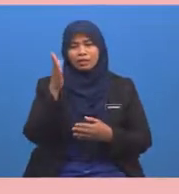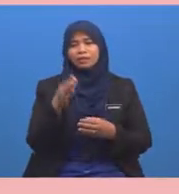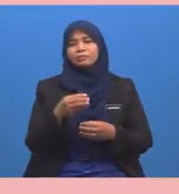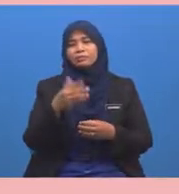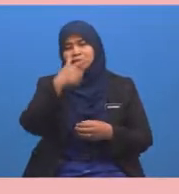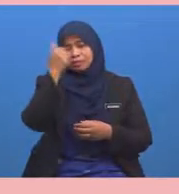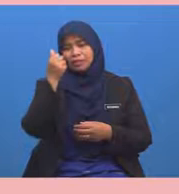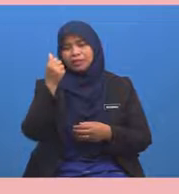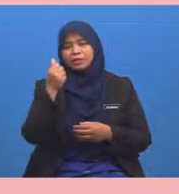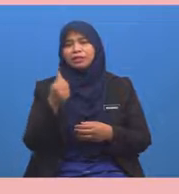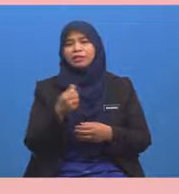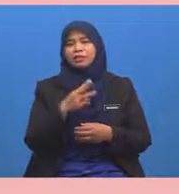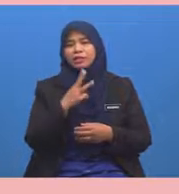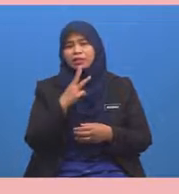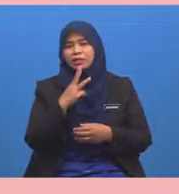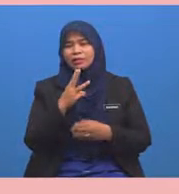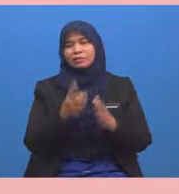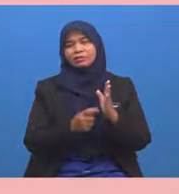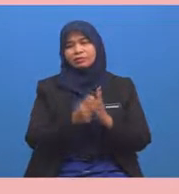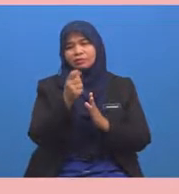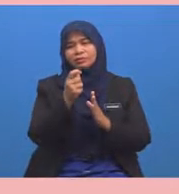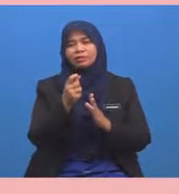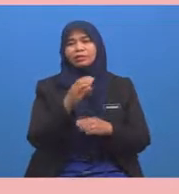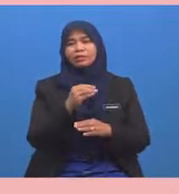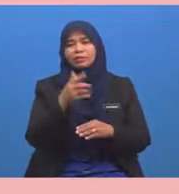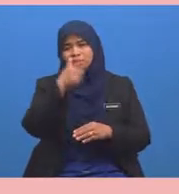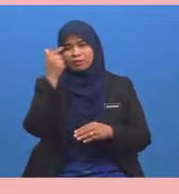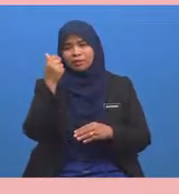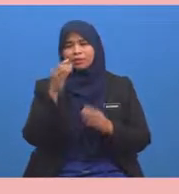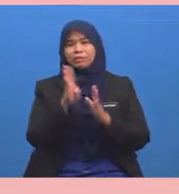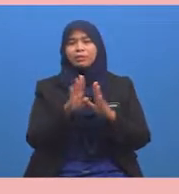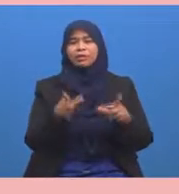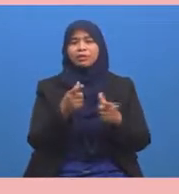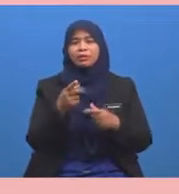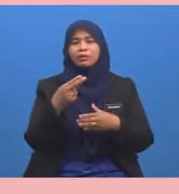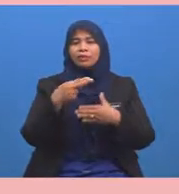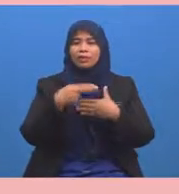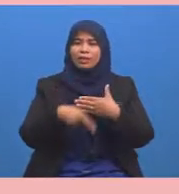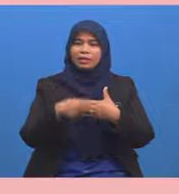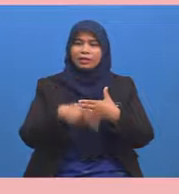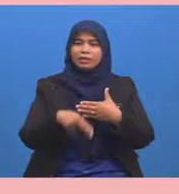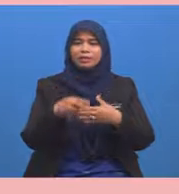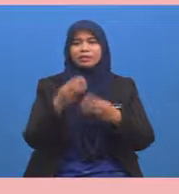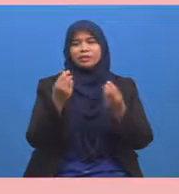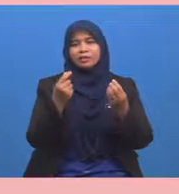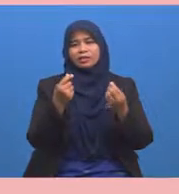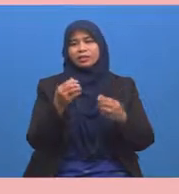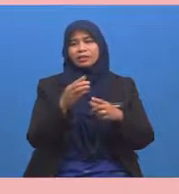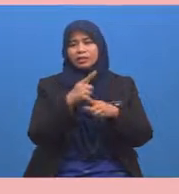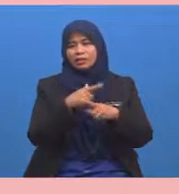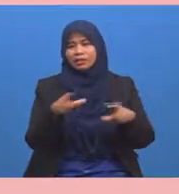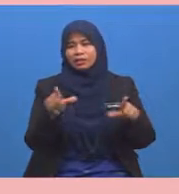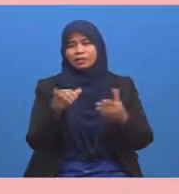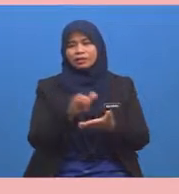air permukaan yang tinggi dan menyebabkan berlakunya hakisan tanah. Selain itu, tanah runtuh